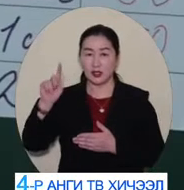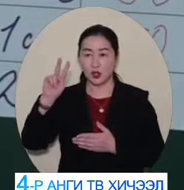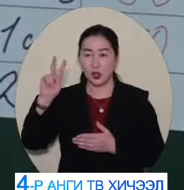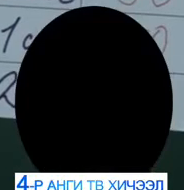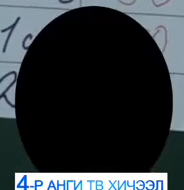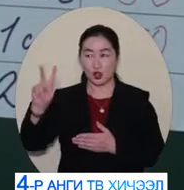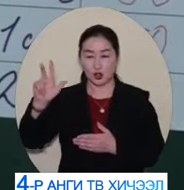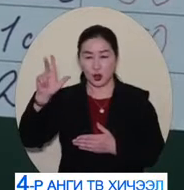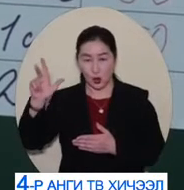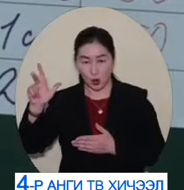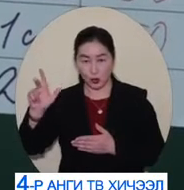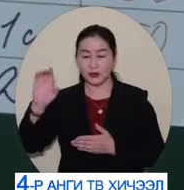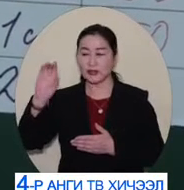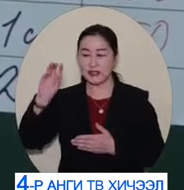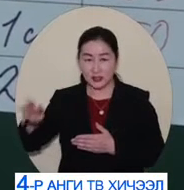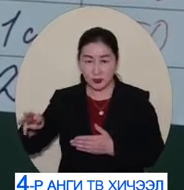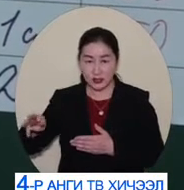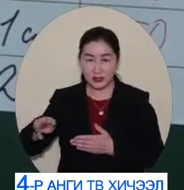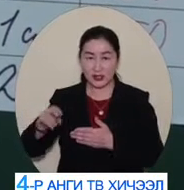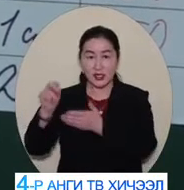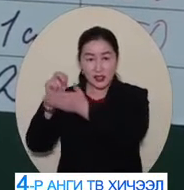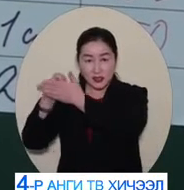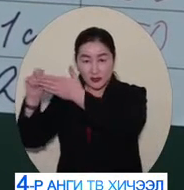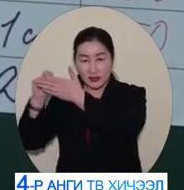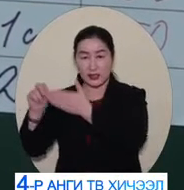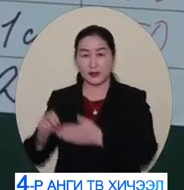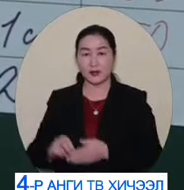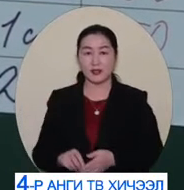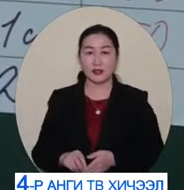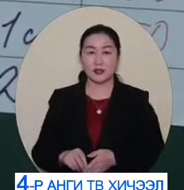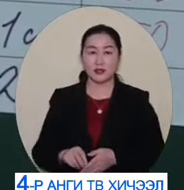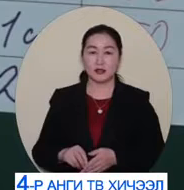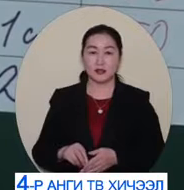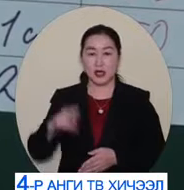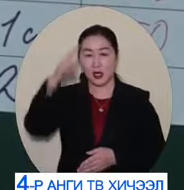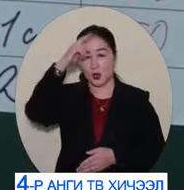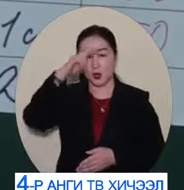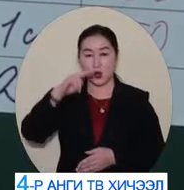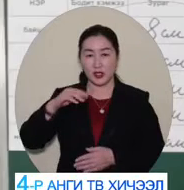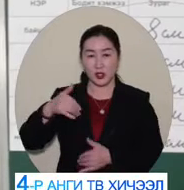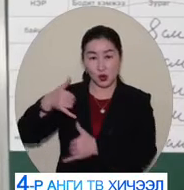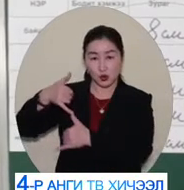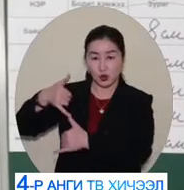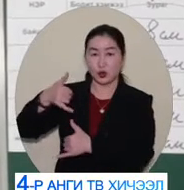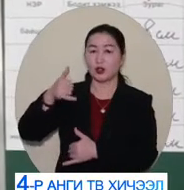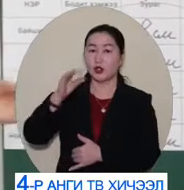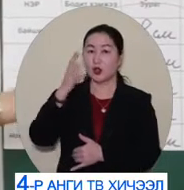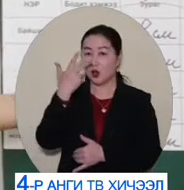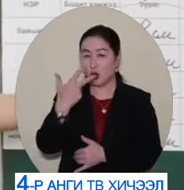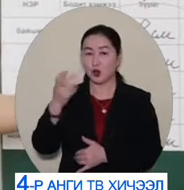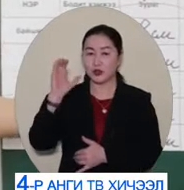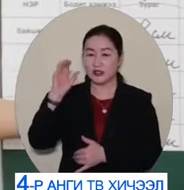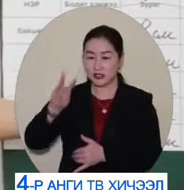зургийг жоохон энэ хавцанаас эхлэе гэж бодож байна. Хүүгийн энэ хавцанаас зураг. За 1 2 3 см-аар. Хүү манай